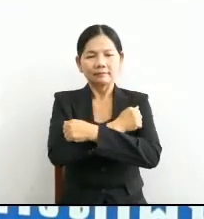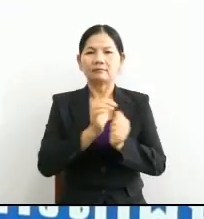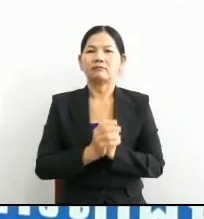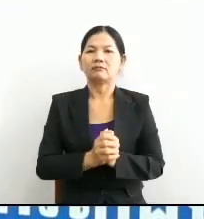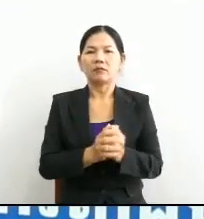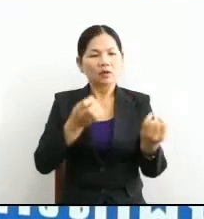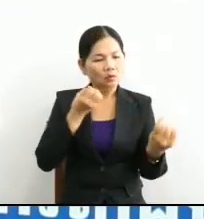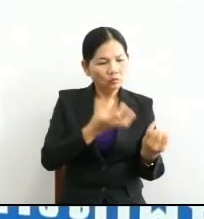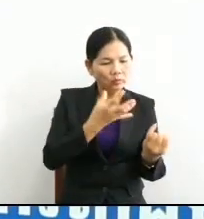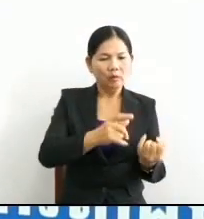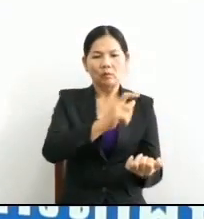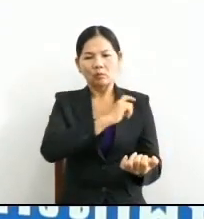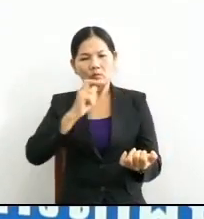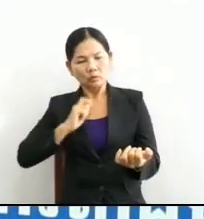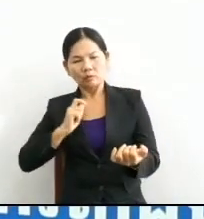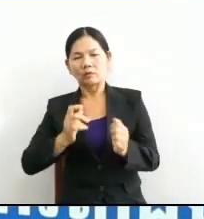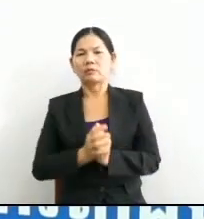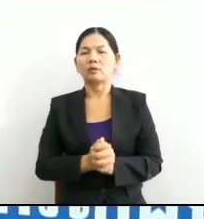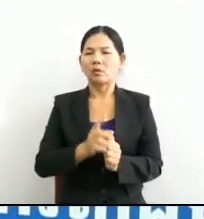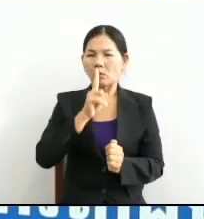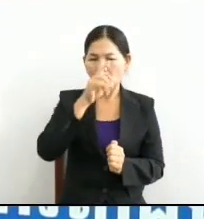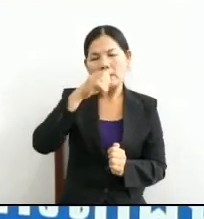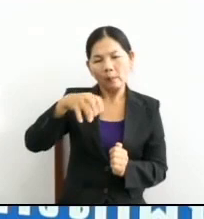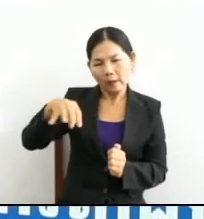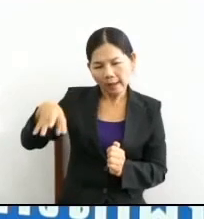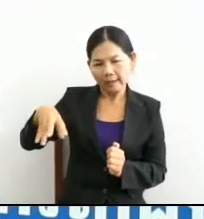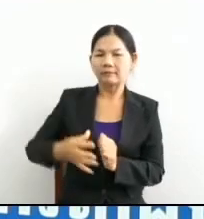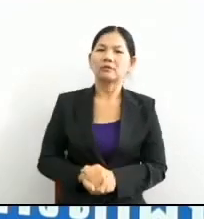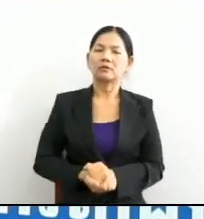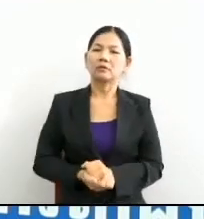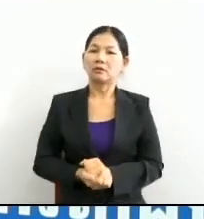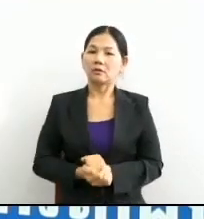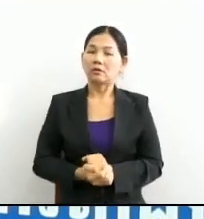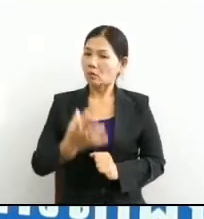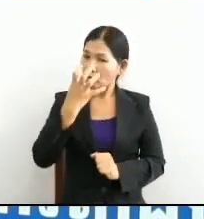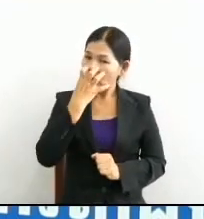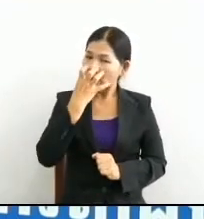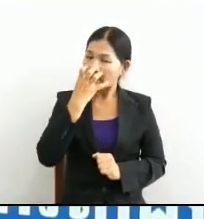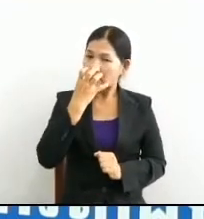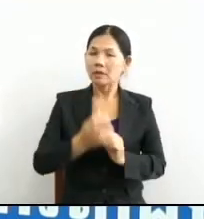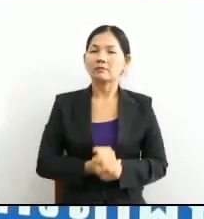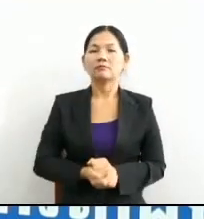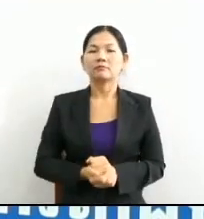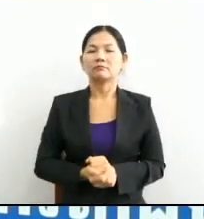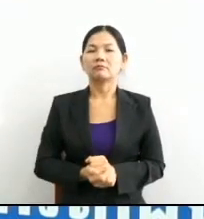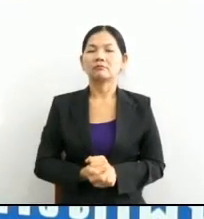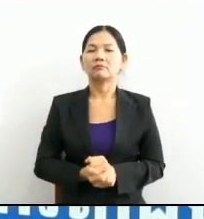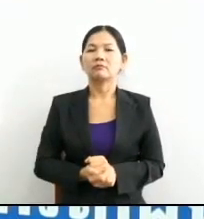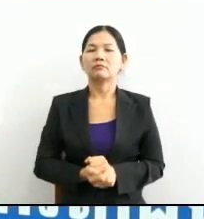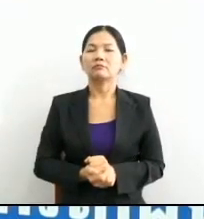ở mùi tật ở vi sầm ạt vi chỉ phải chăm cha chẳng con chị cài nó có còn mạch đáy